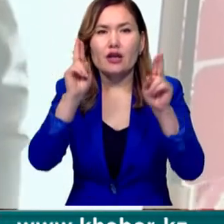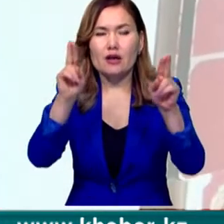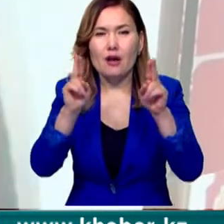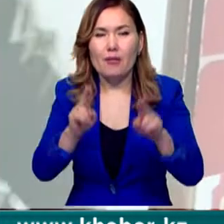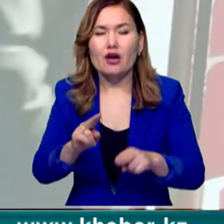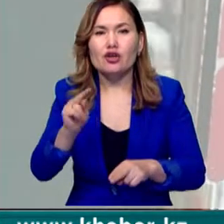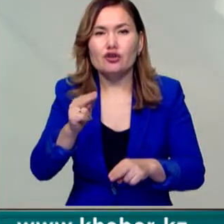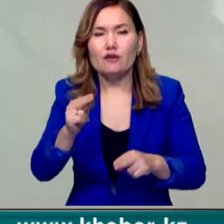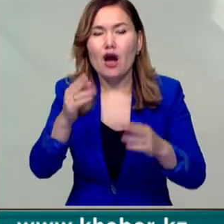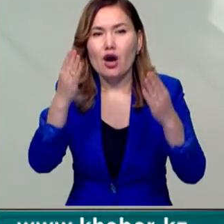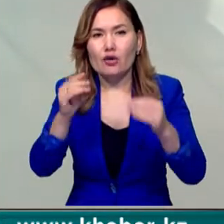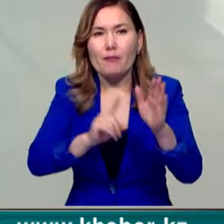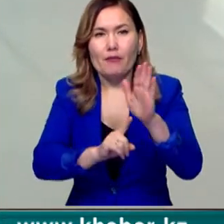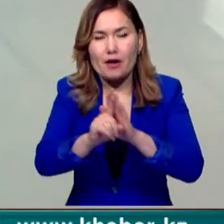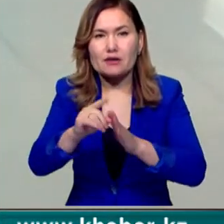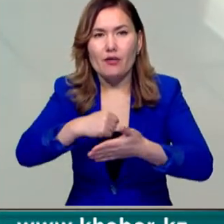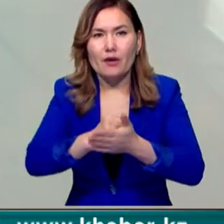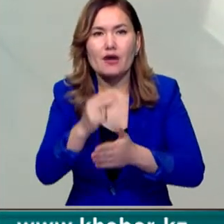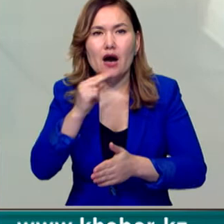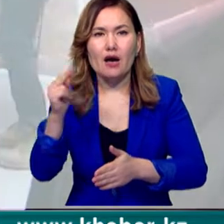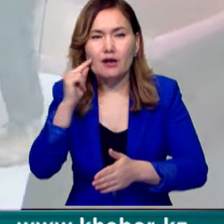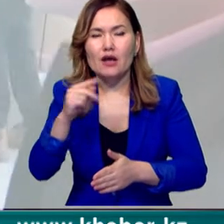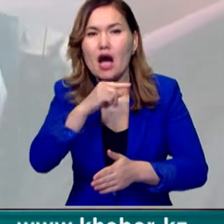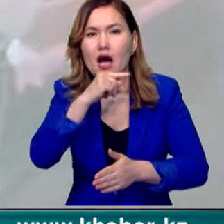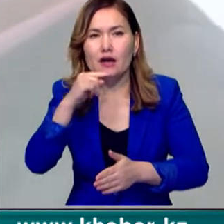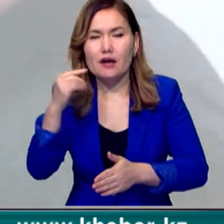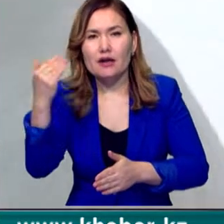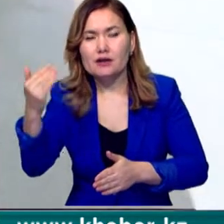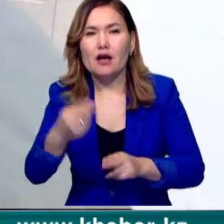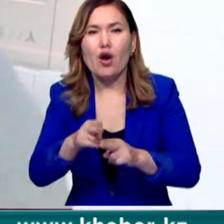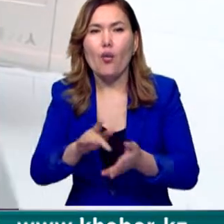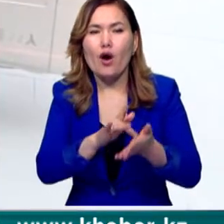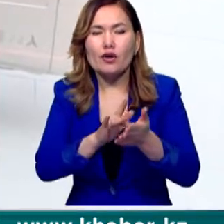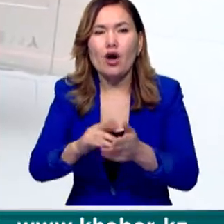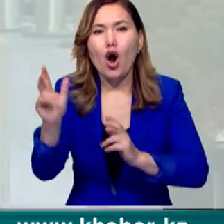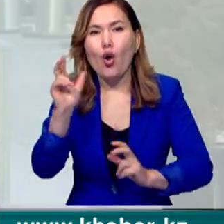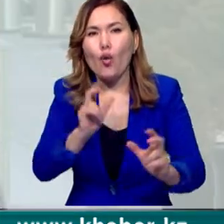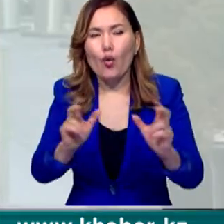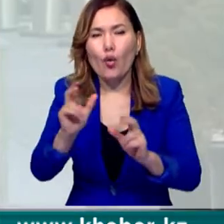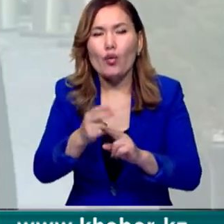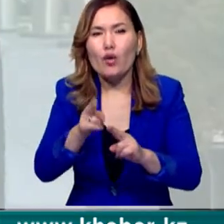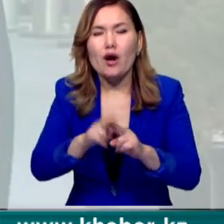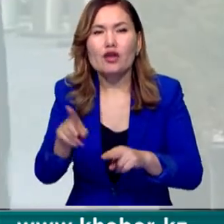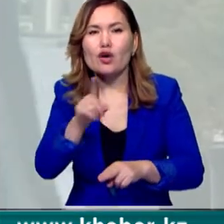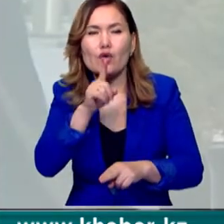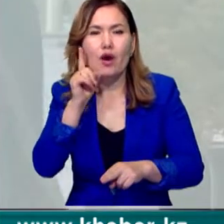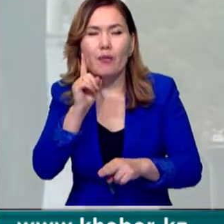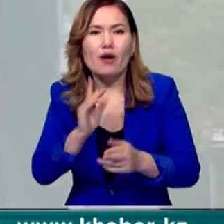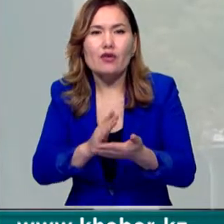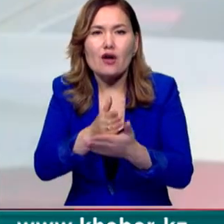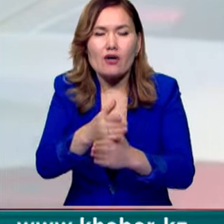бастап күшіне енеді. Енді Қытайдан Ресейге оқу, жұмыс, туристік және басқа да мақсатпен келгендер шекара аса